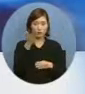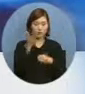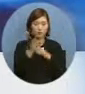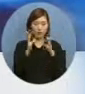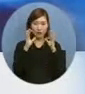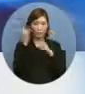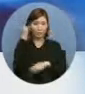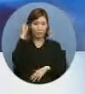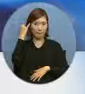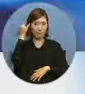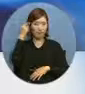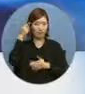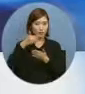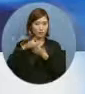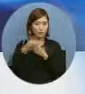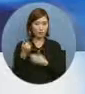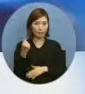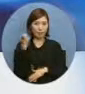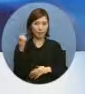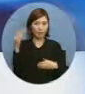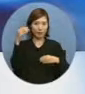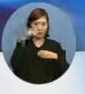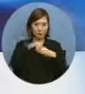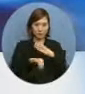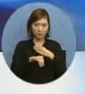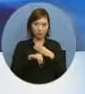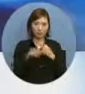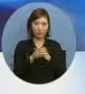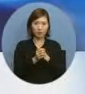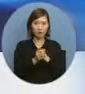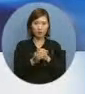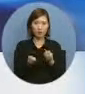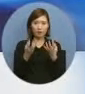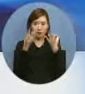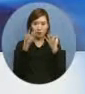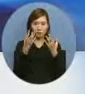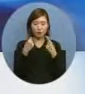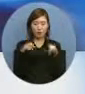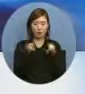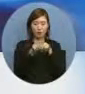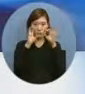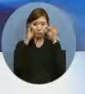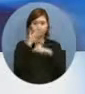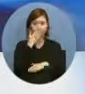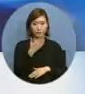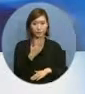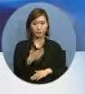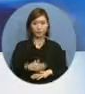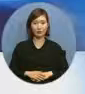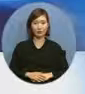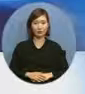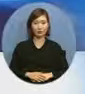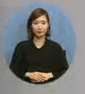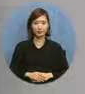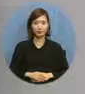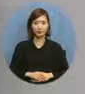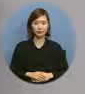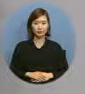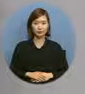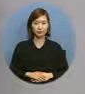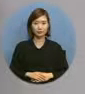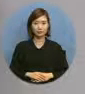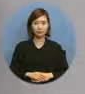아이들의 기발한 상상력이 담긴 패러디 작품들도 함께 감상할 수 있다고 합니다. 조성엽 기자가 다녀왔습니다.